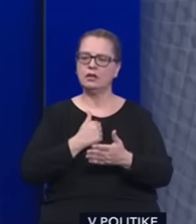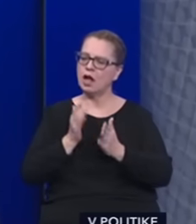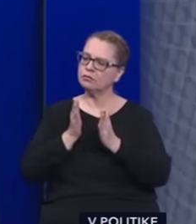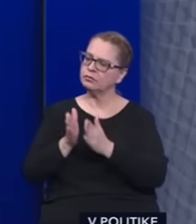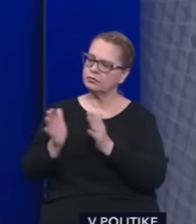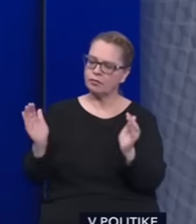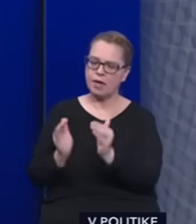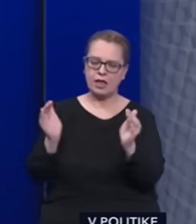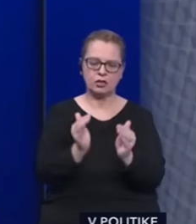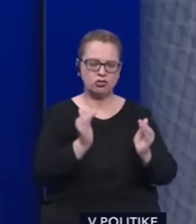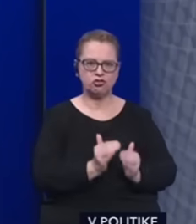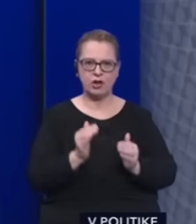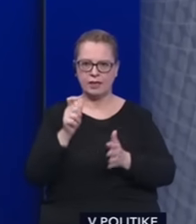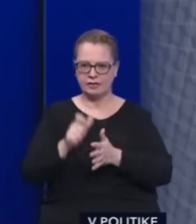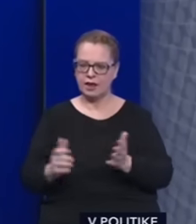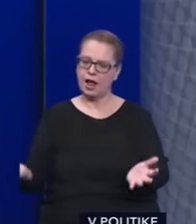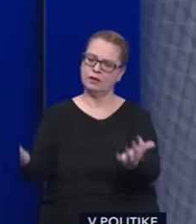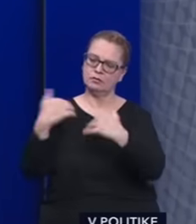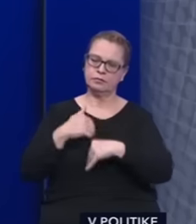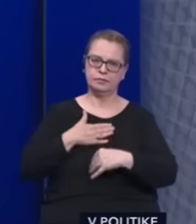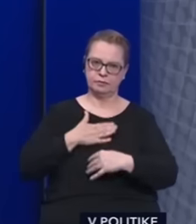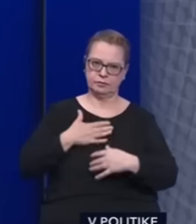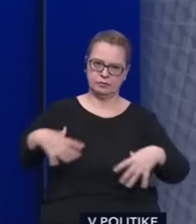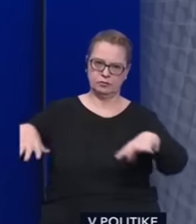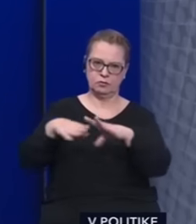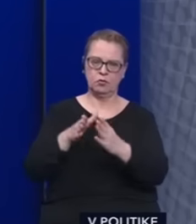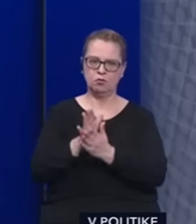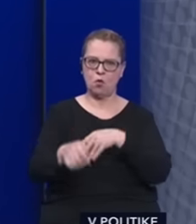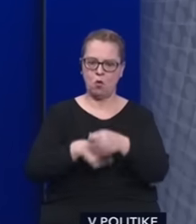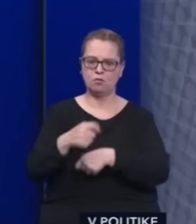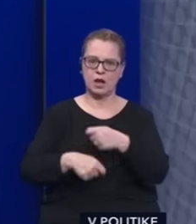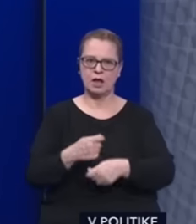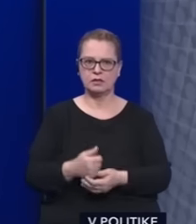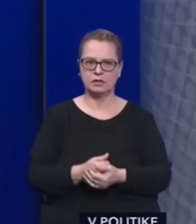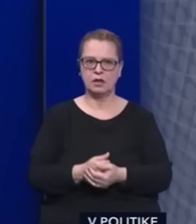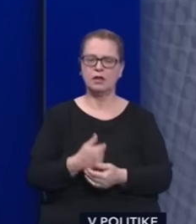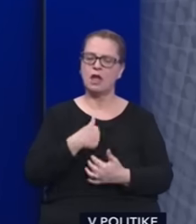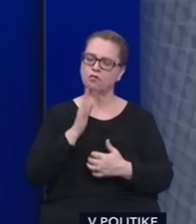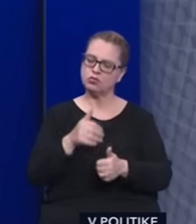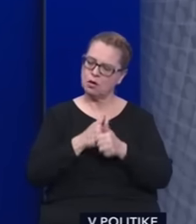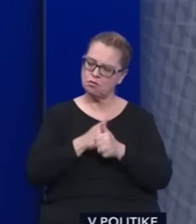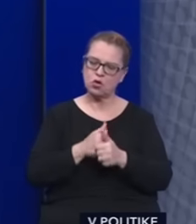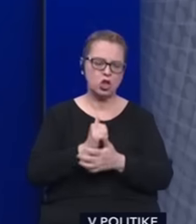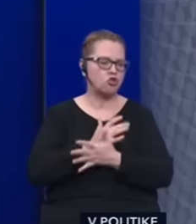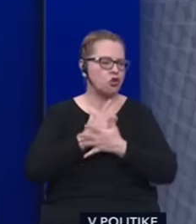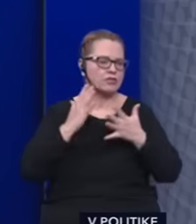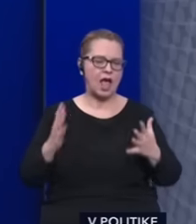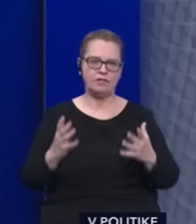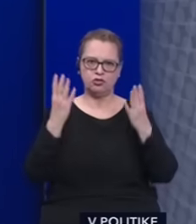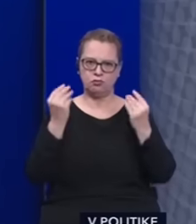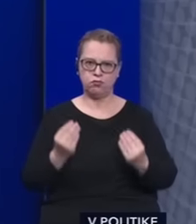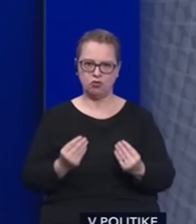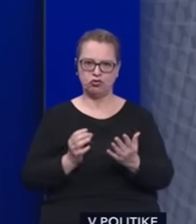strany, ktoré akceptovali ponuku byť na našej kandidátnej listine a bude ako má byť. Ja zabojujem o čo najväčší mandát. Ak ľudia